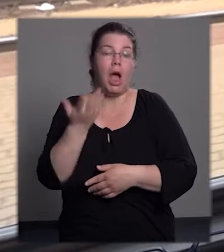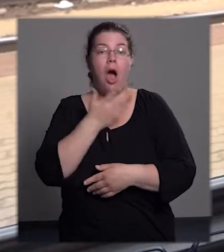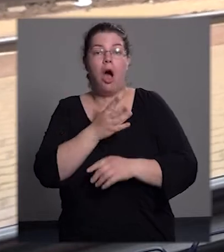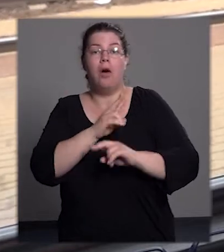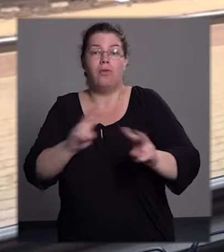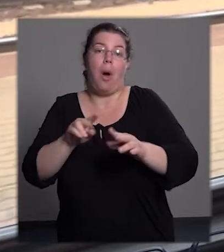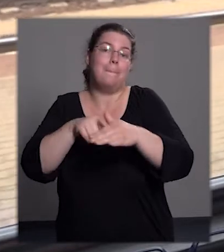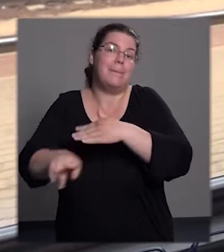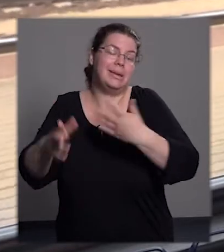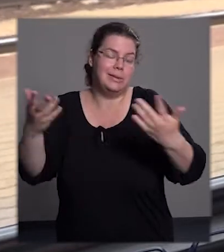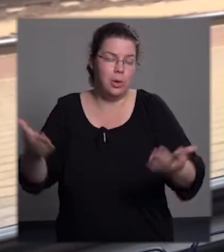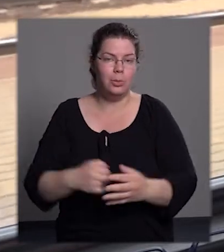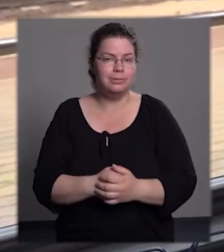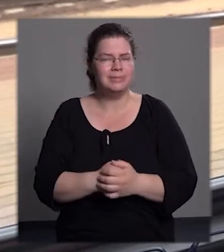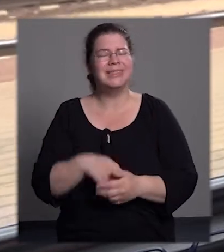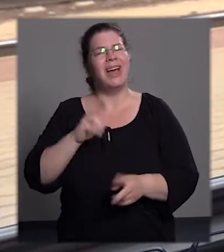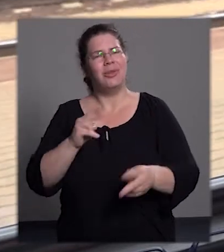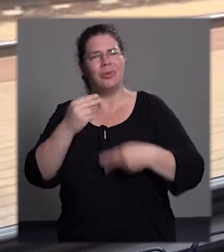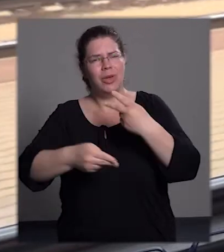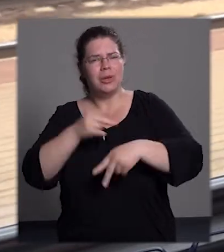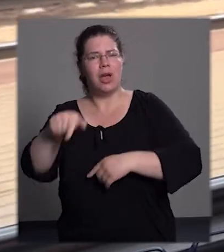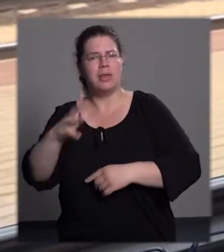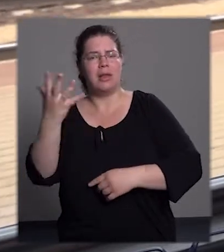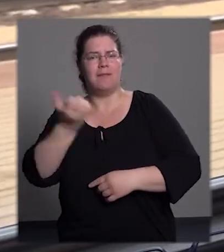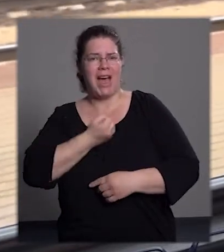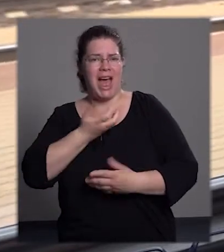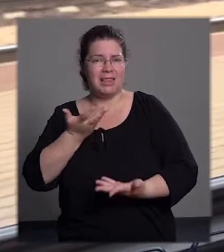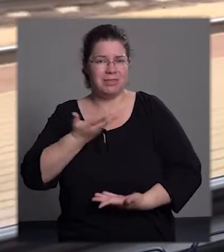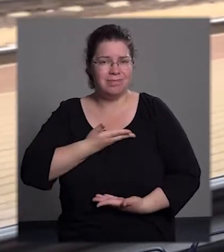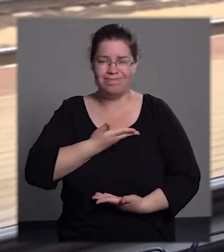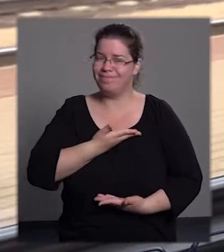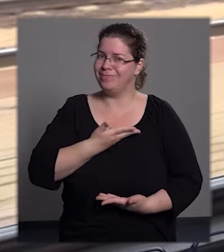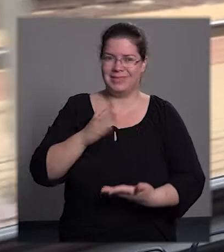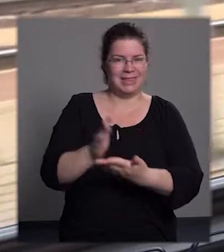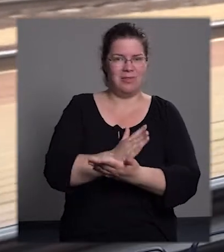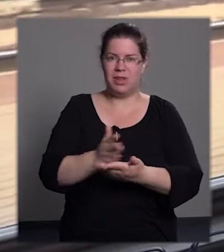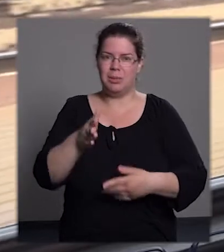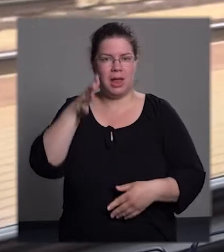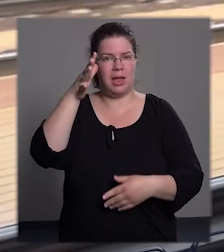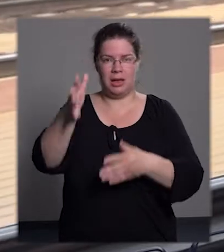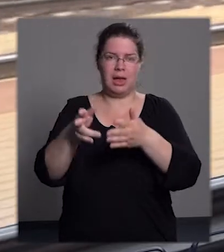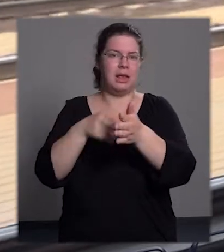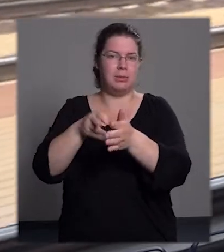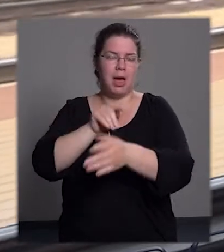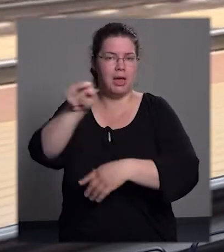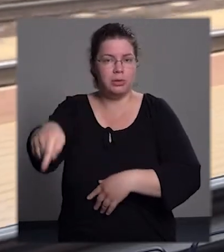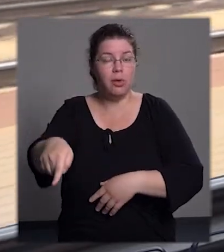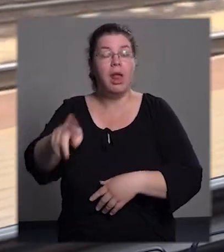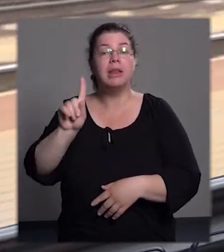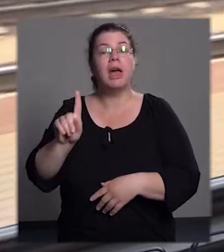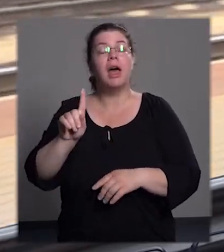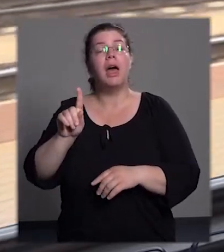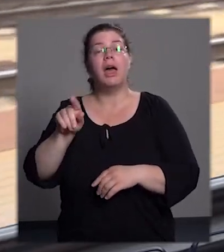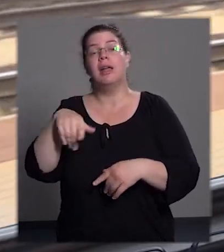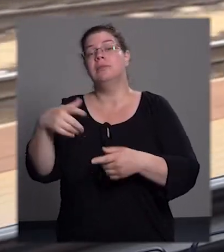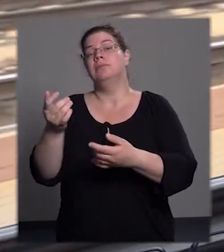metró. Akkor folyamatosan azt a választ kaptuk, hogy nem fér be ez a vonat a keleti pályaudvarra, majd